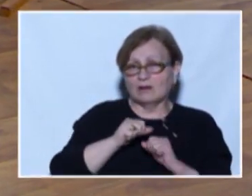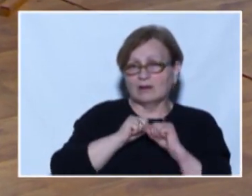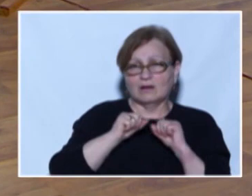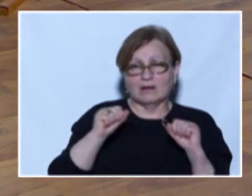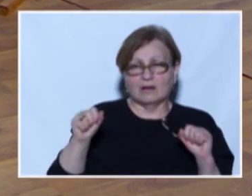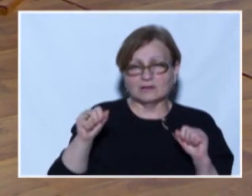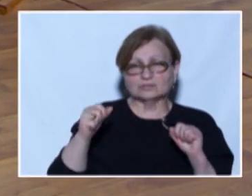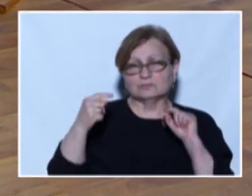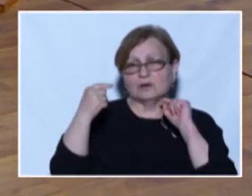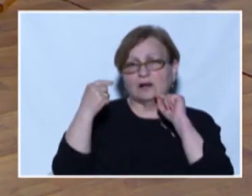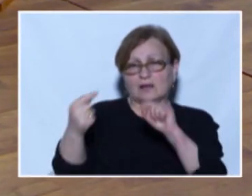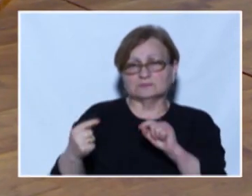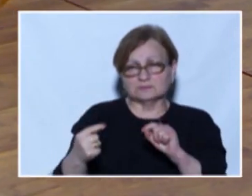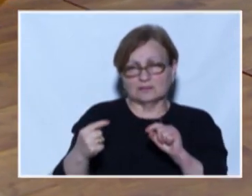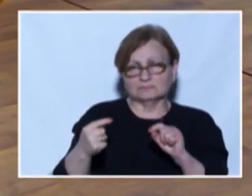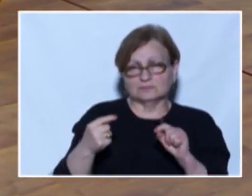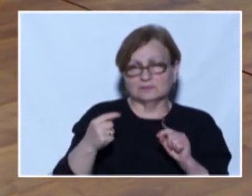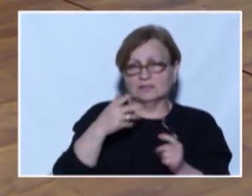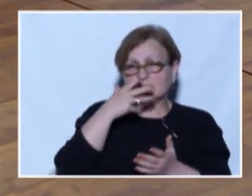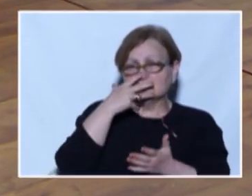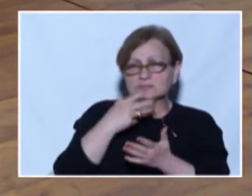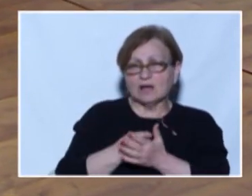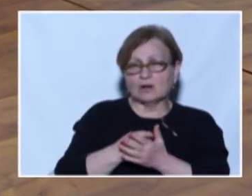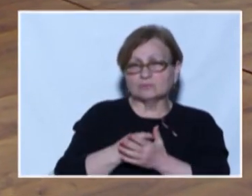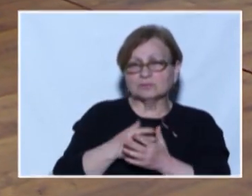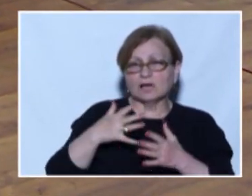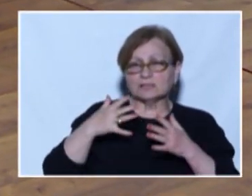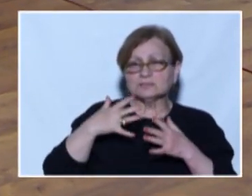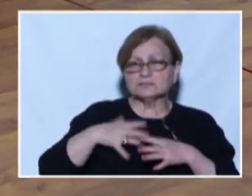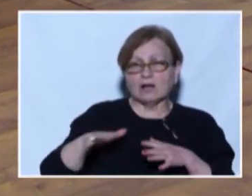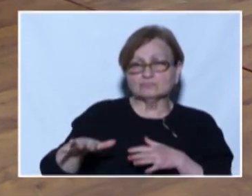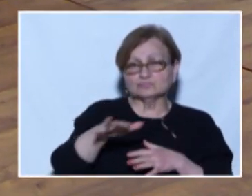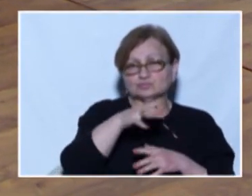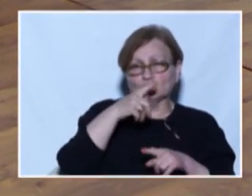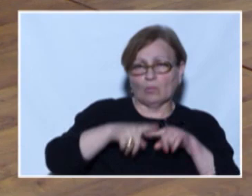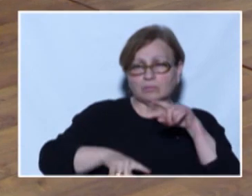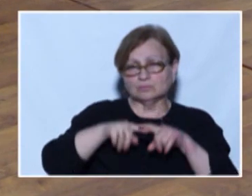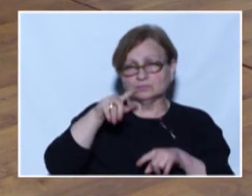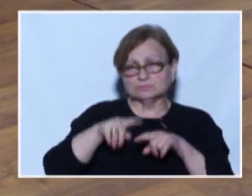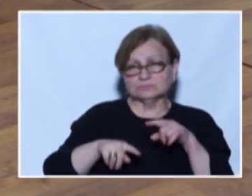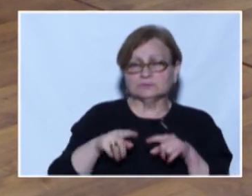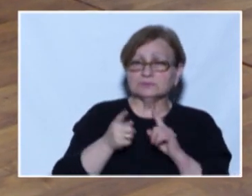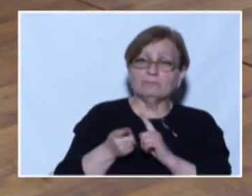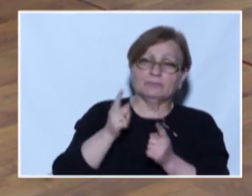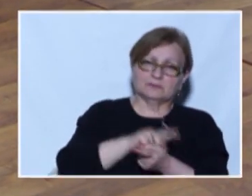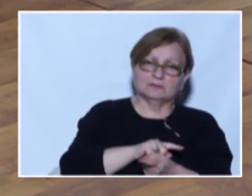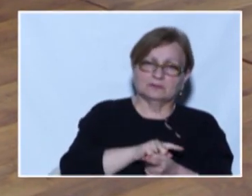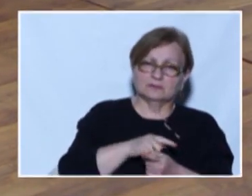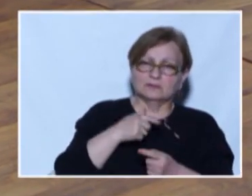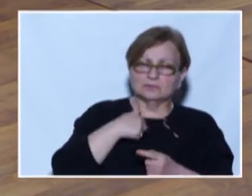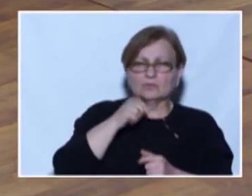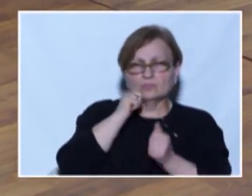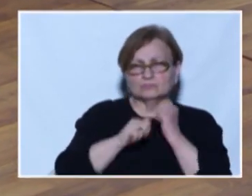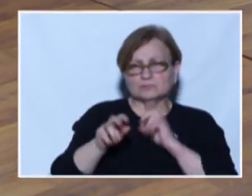შეიძლება ეწინააღმდეგებოდეს საკუთარი ქვეყნის მოქალაქეობას? და პირიქით, ჩვენ მუდამ